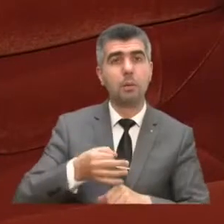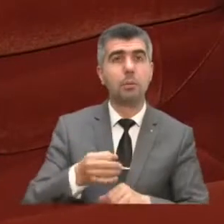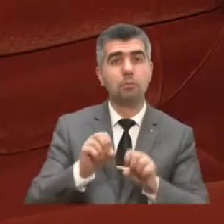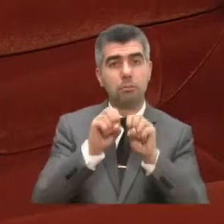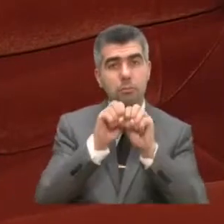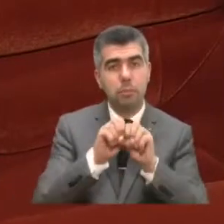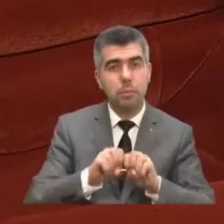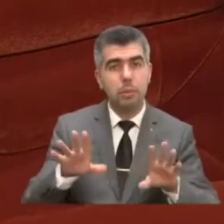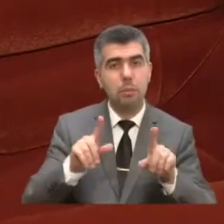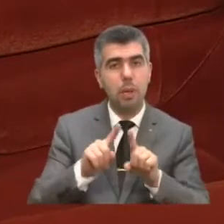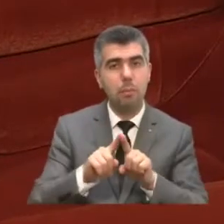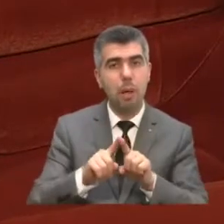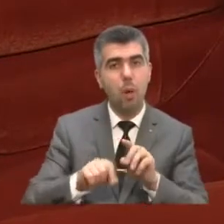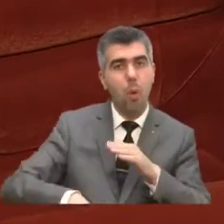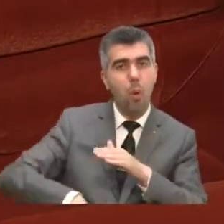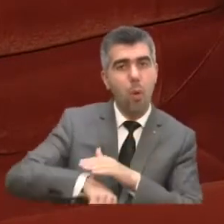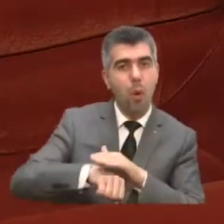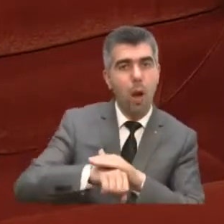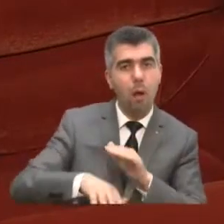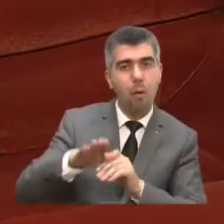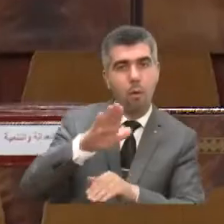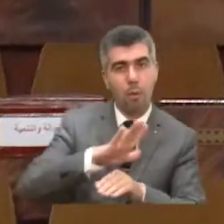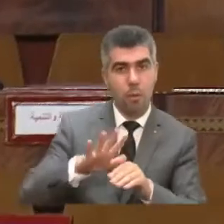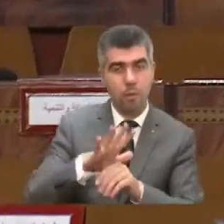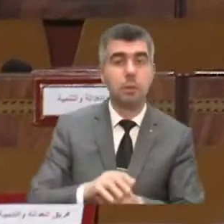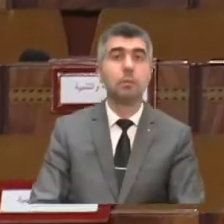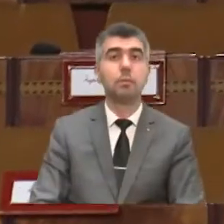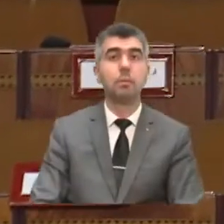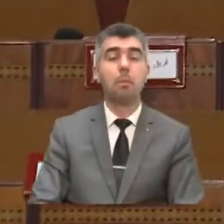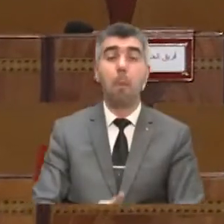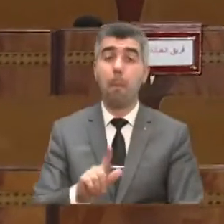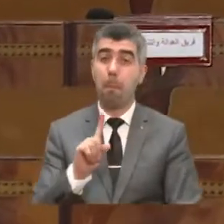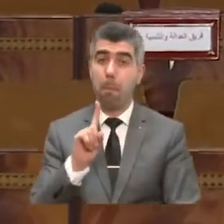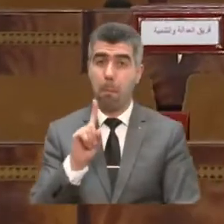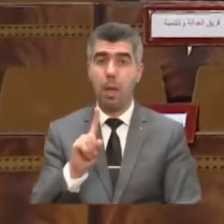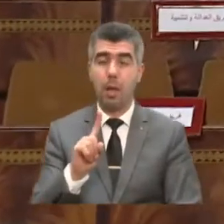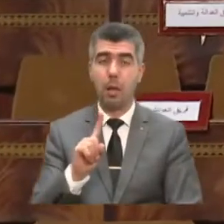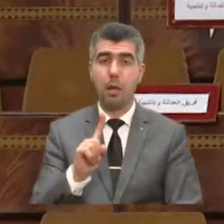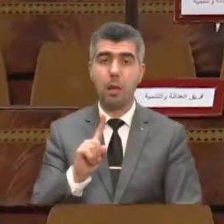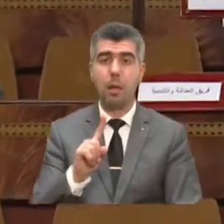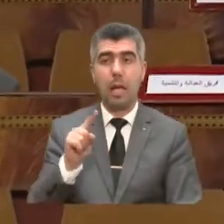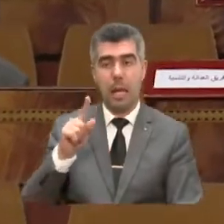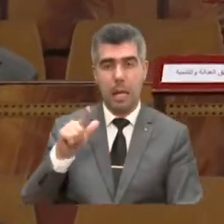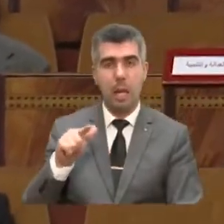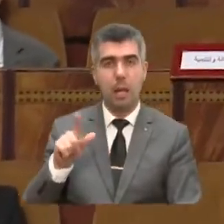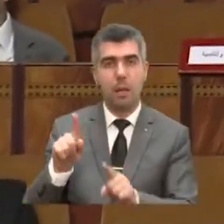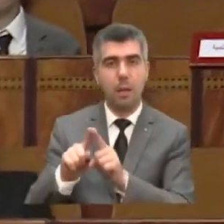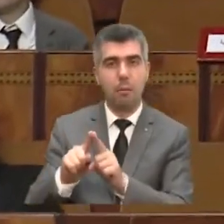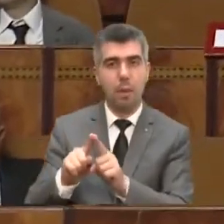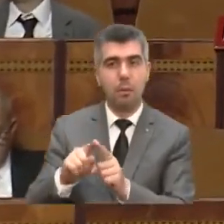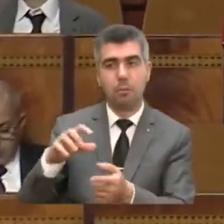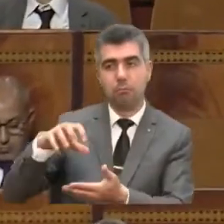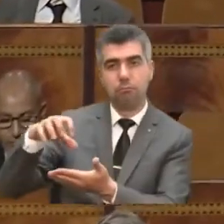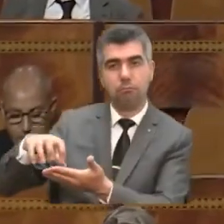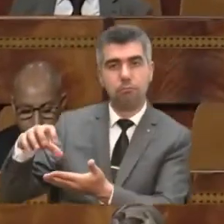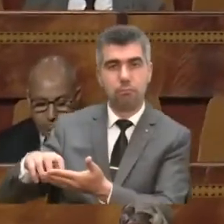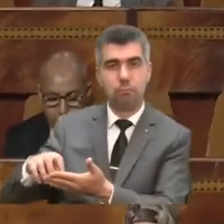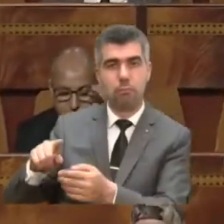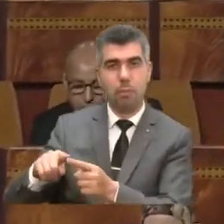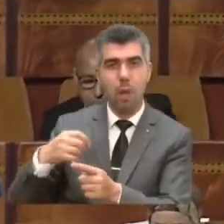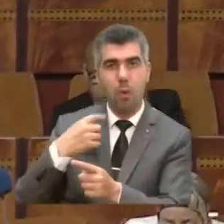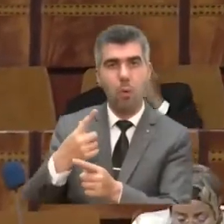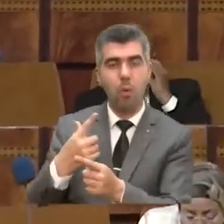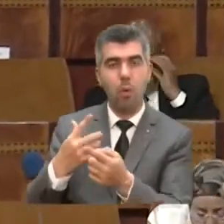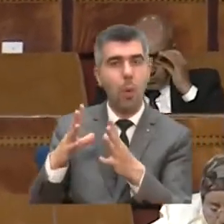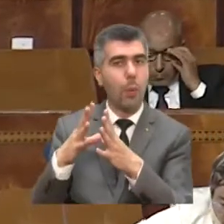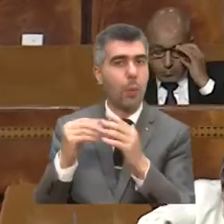تعميم الملاعب الرياضية، الا ان هناك بعض الاقاليم حقيقه اللي كتشتكي حقيقه من